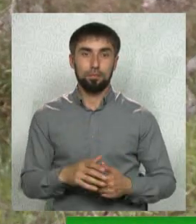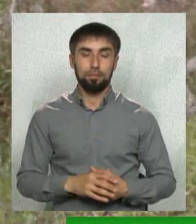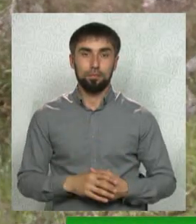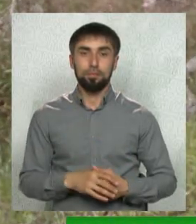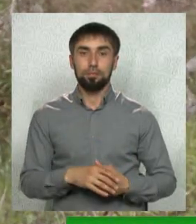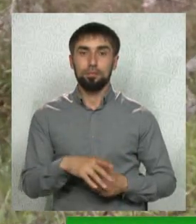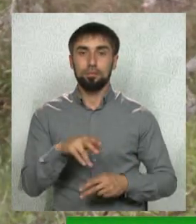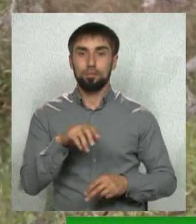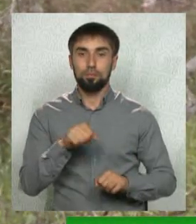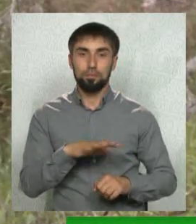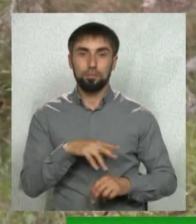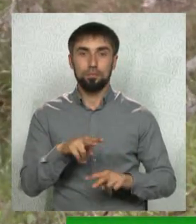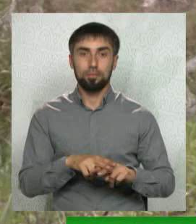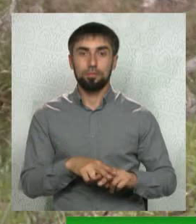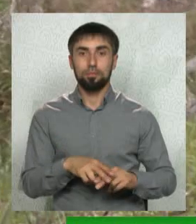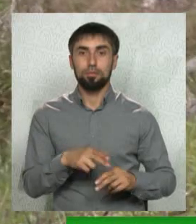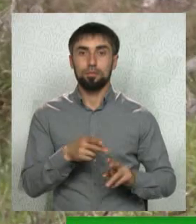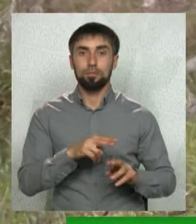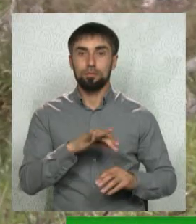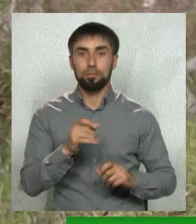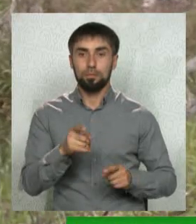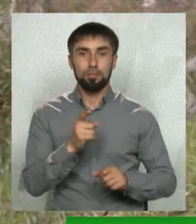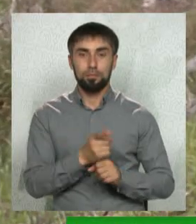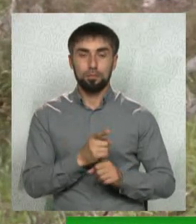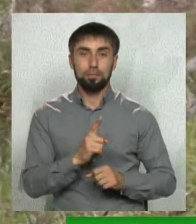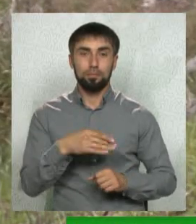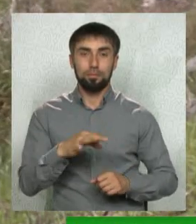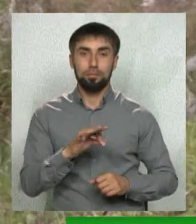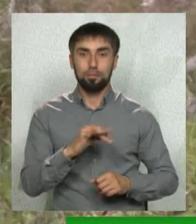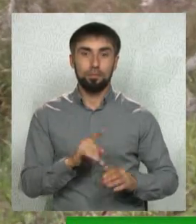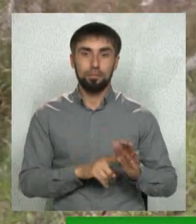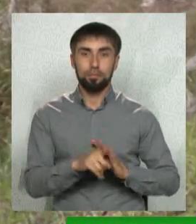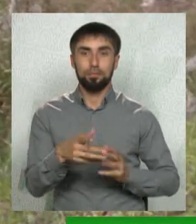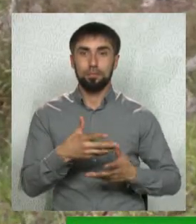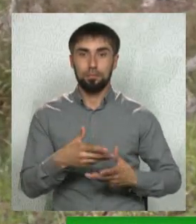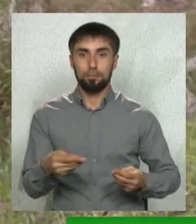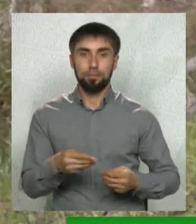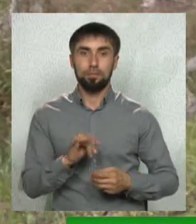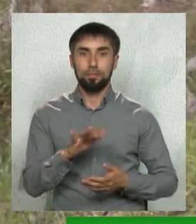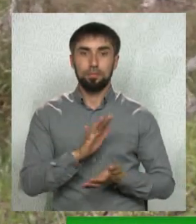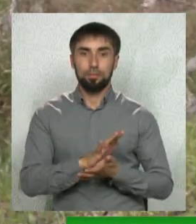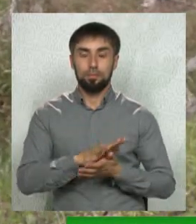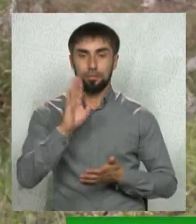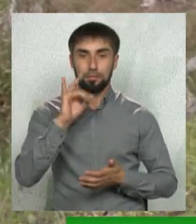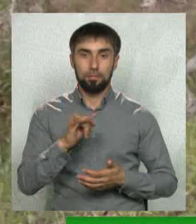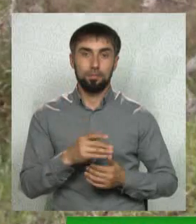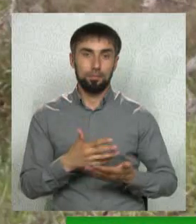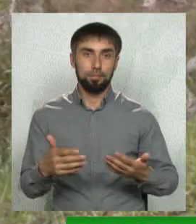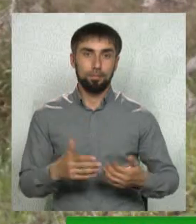здесь имеет место быть... Твердо коммунальные отходы не могут, потому что они начинают разлагаться, загрязнять воды и